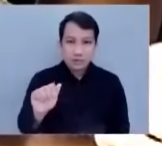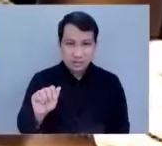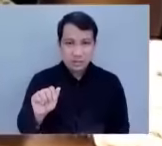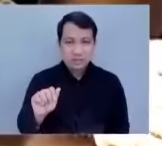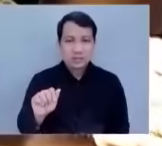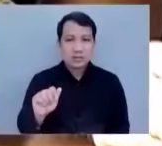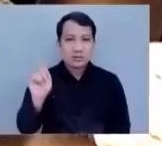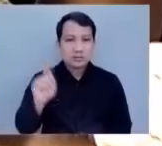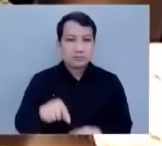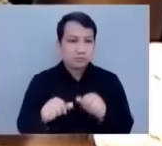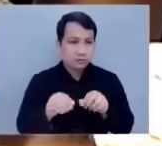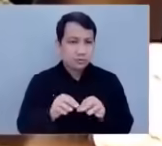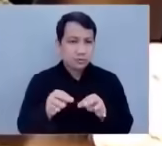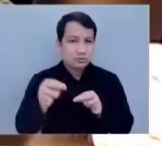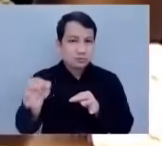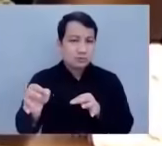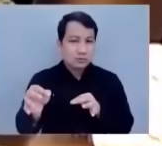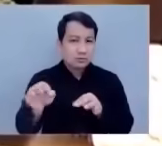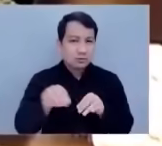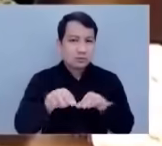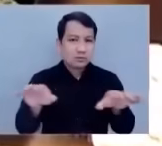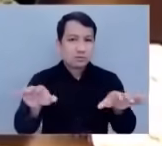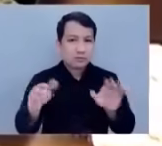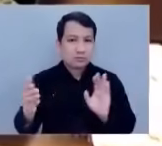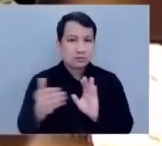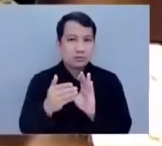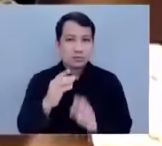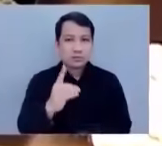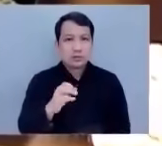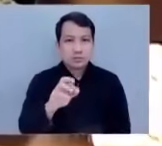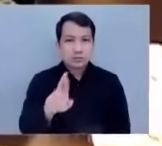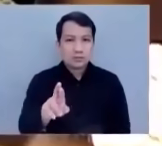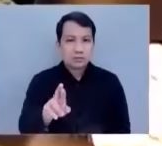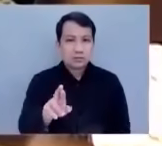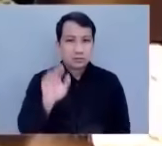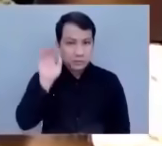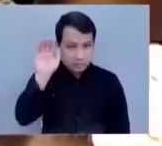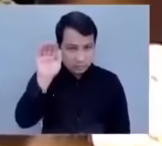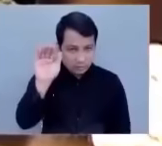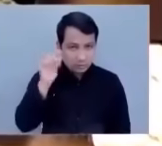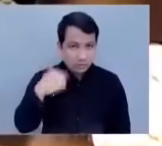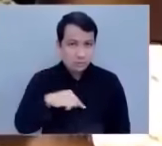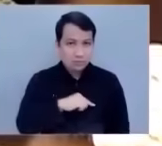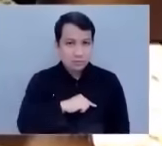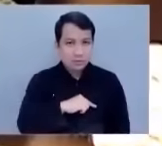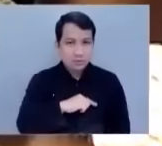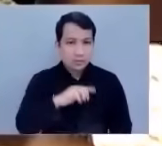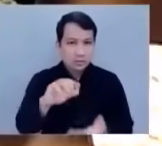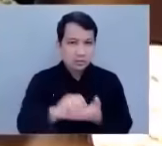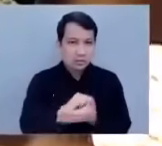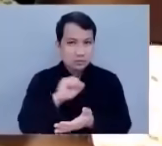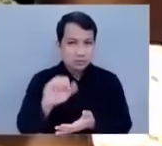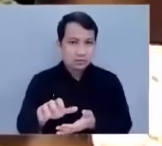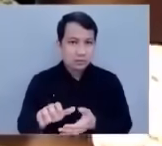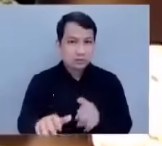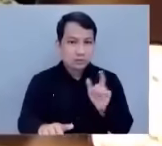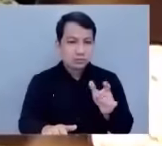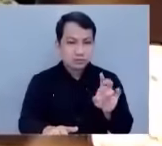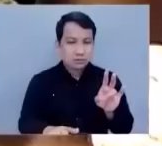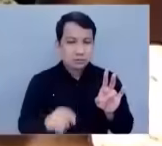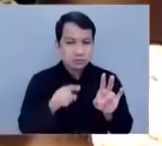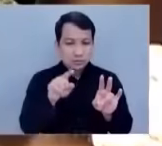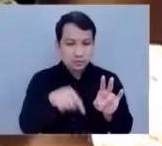harapin ng gobyerno o ng DOTR ang panawagan na pagbasura sa